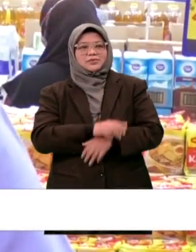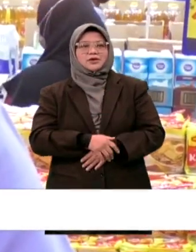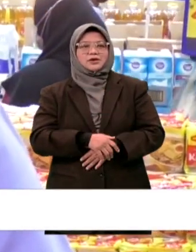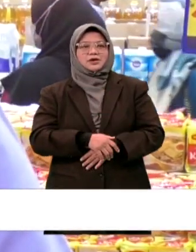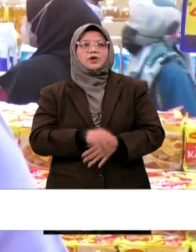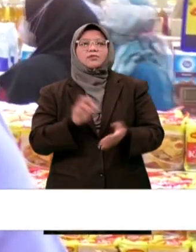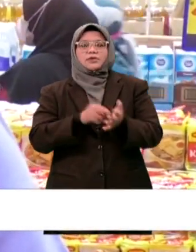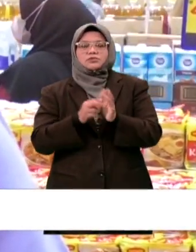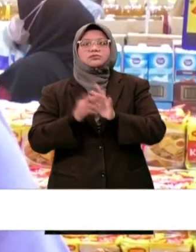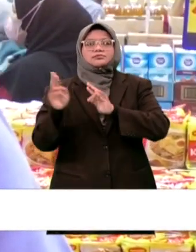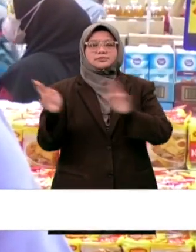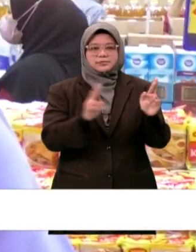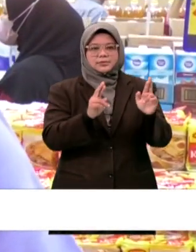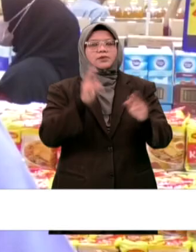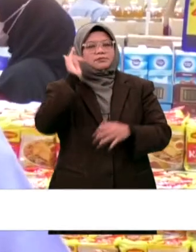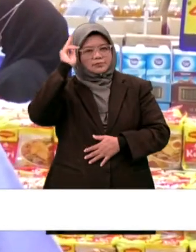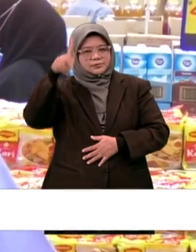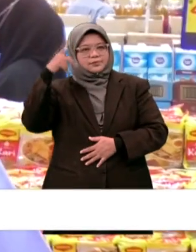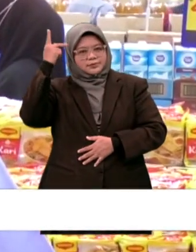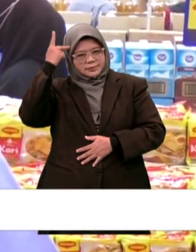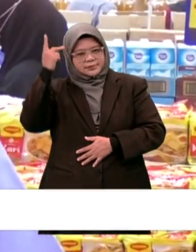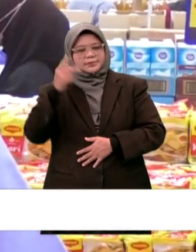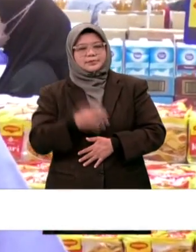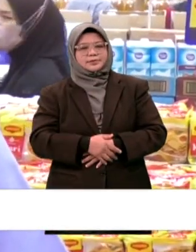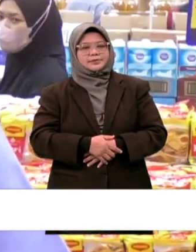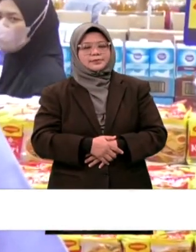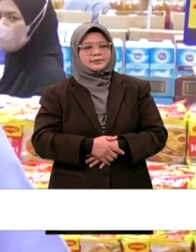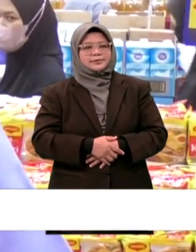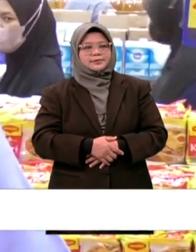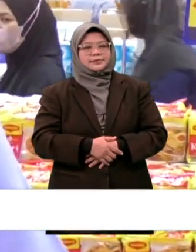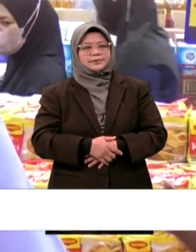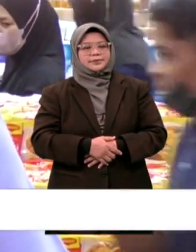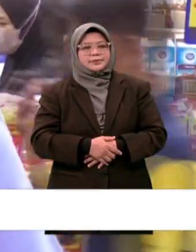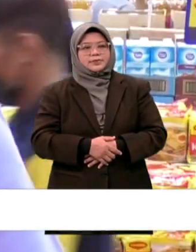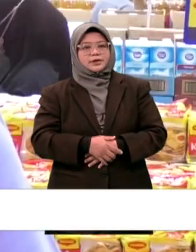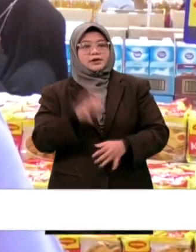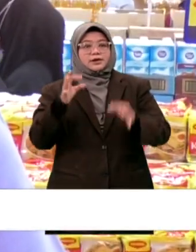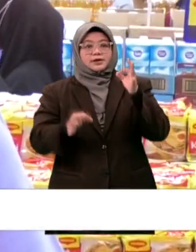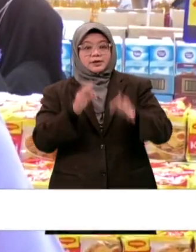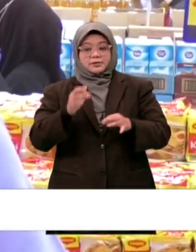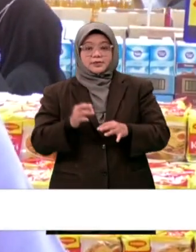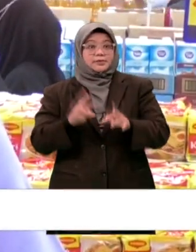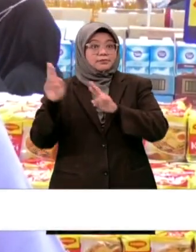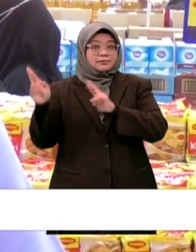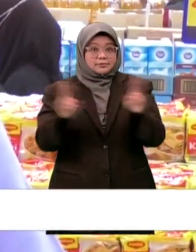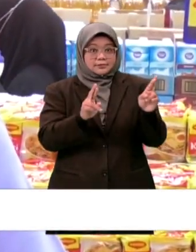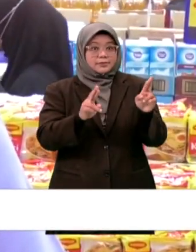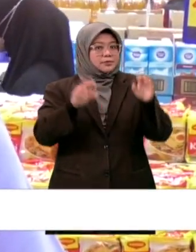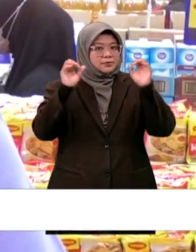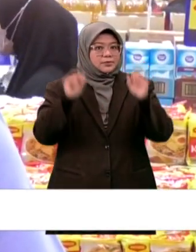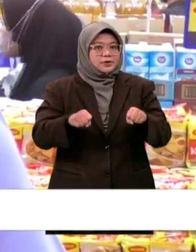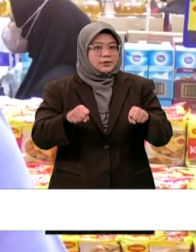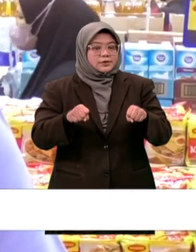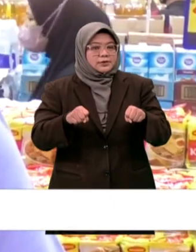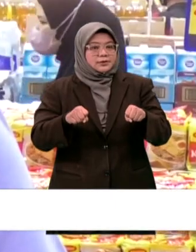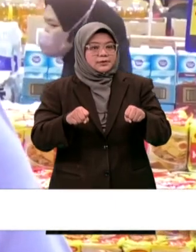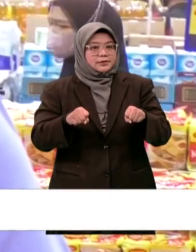strategi dalam dalam politik ini kita ada perlu ada strategi kalau satu strategi itu boleh